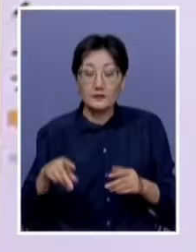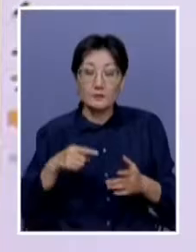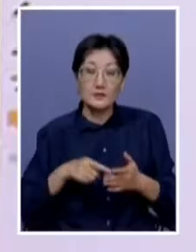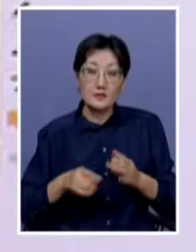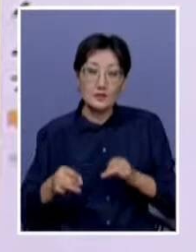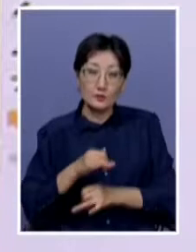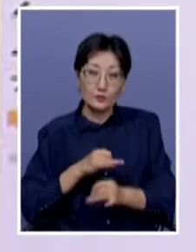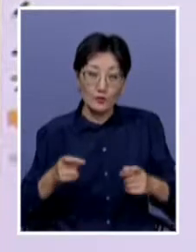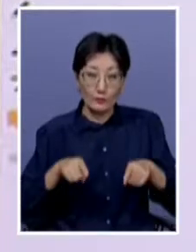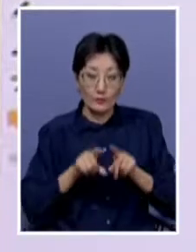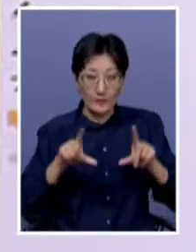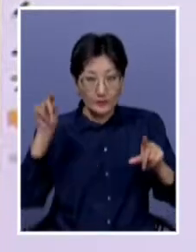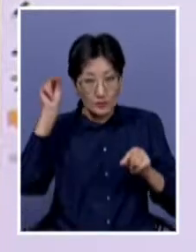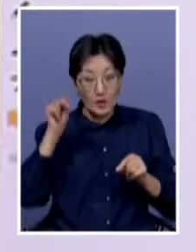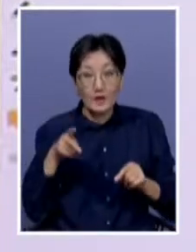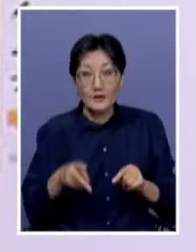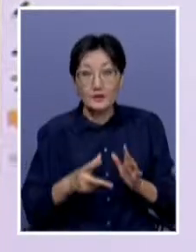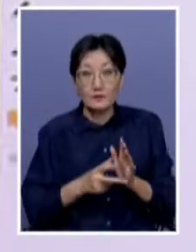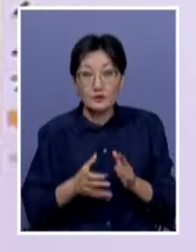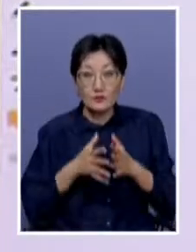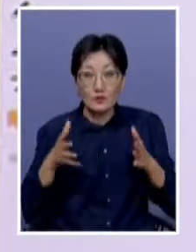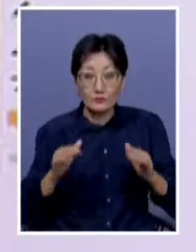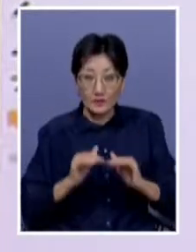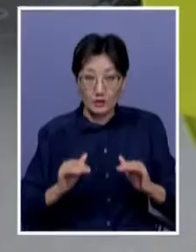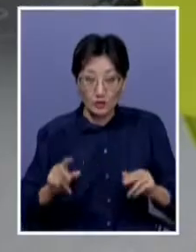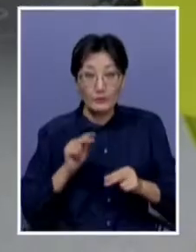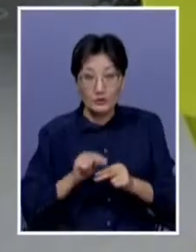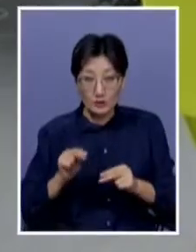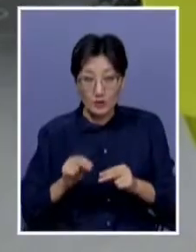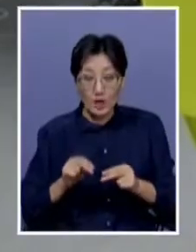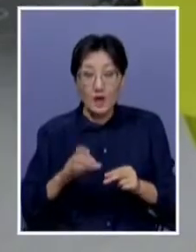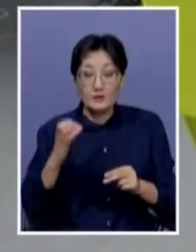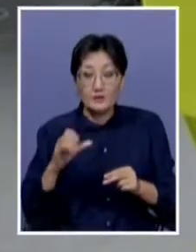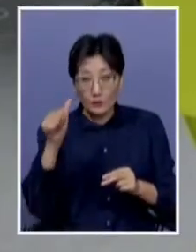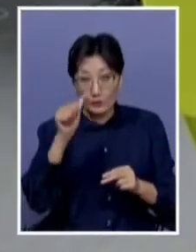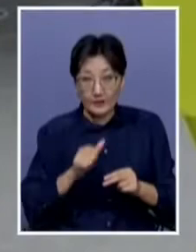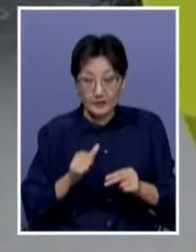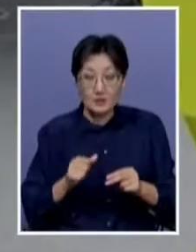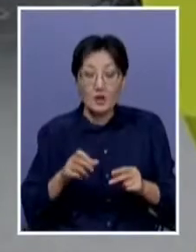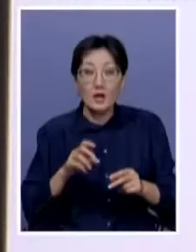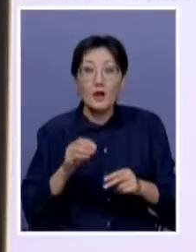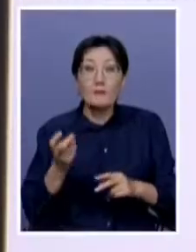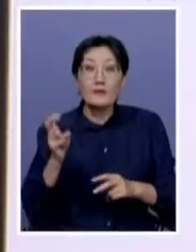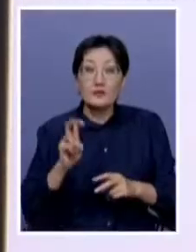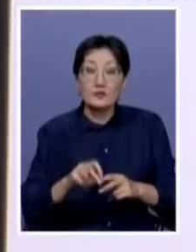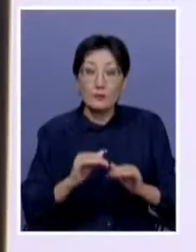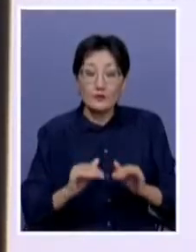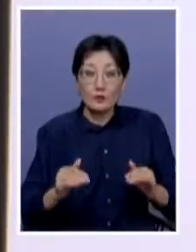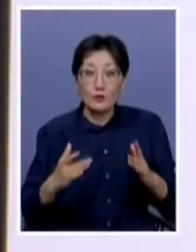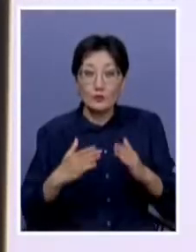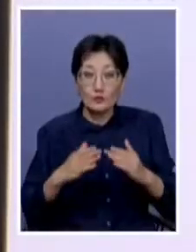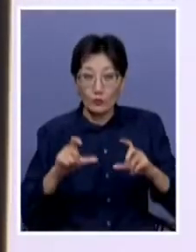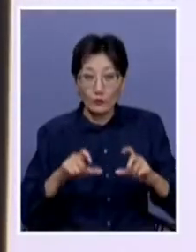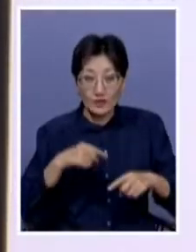талқылады. Биыл бұл мектепте 2800-ден астам оқушы білім алмақ, бірақ қыркүйекте сөмке асынып, сабаққа баратын балалар енді үйде